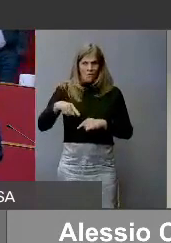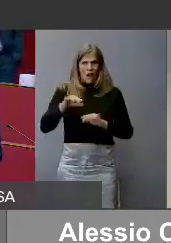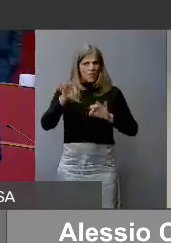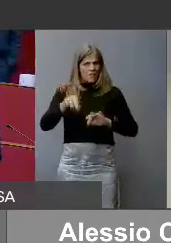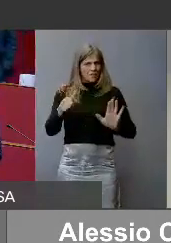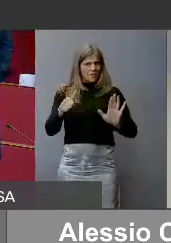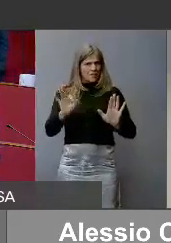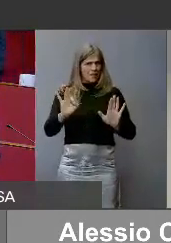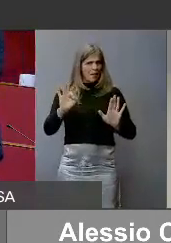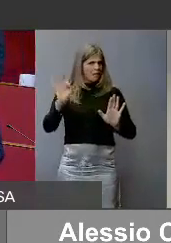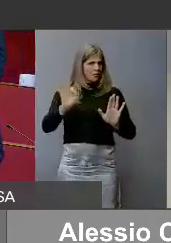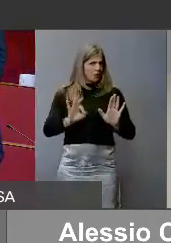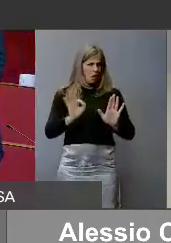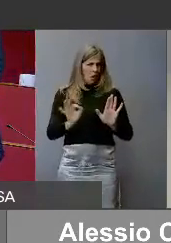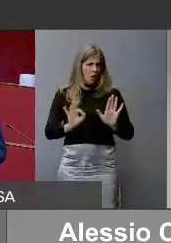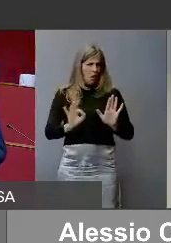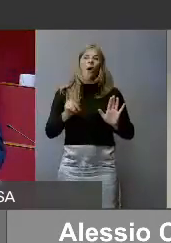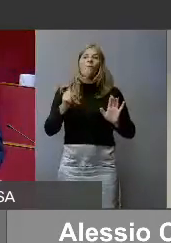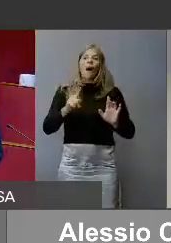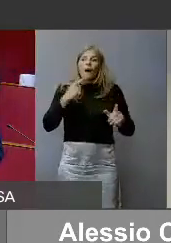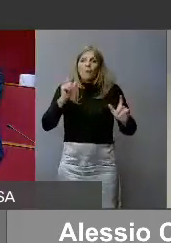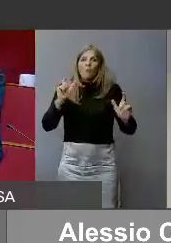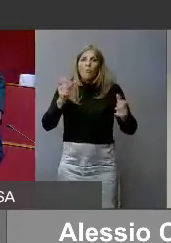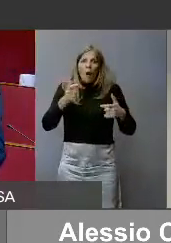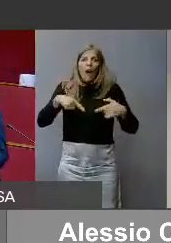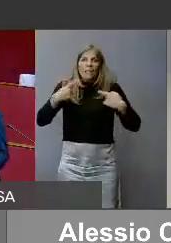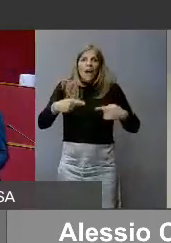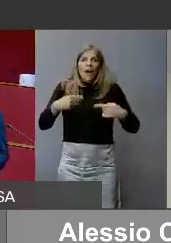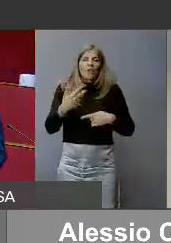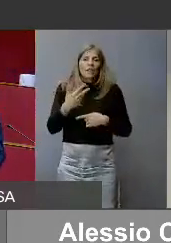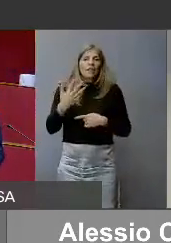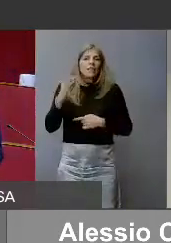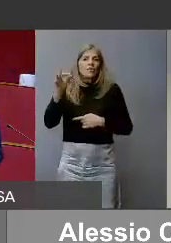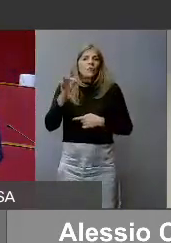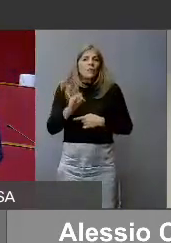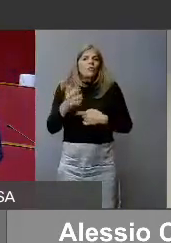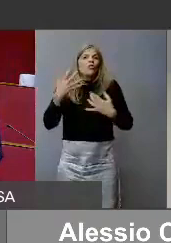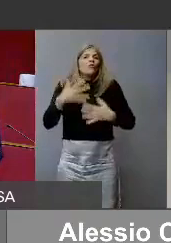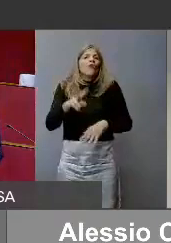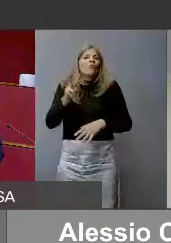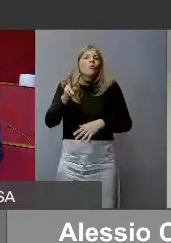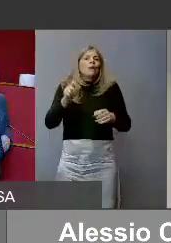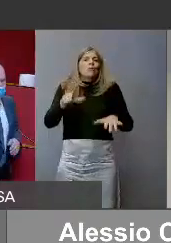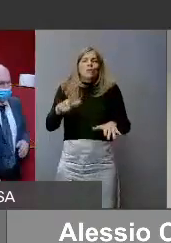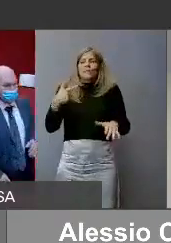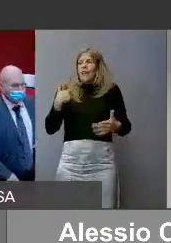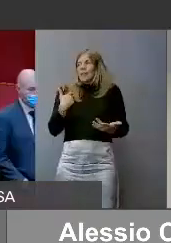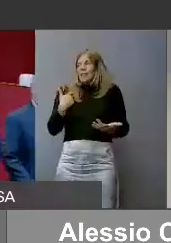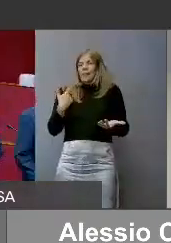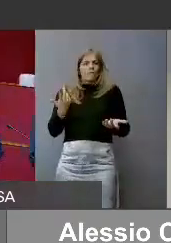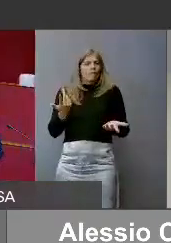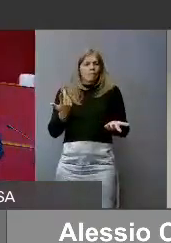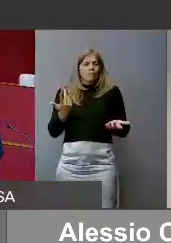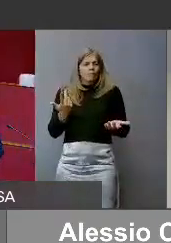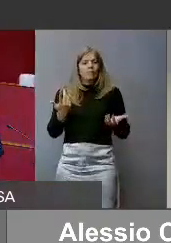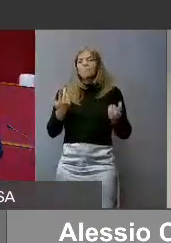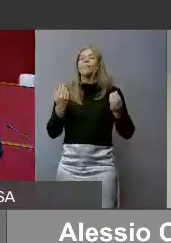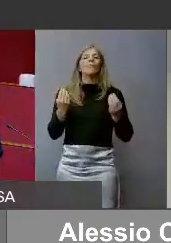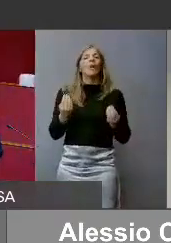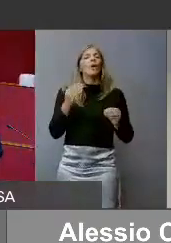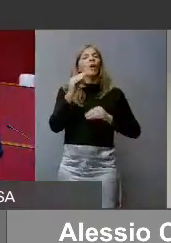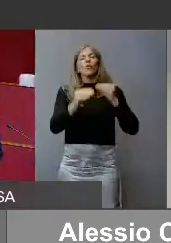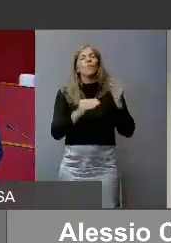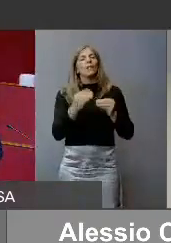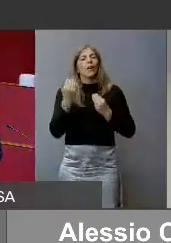cento ma non ci siamo mossi da quei 35 per cento che avevamo già sostanzialmente nel 2017 quindi siamo fermi l'interrogazione è la domanda